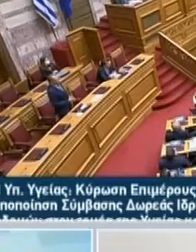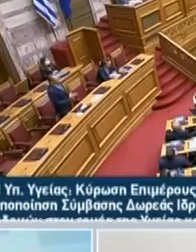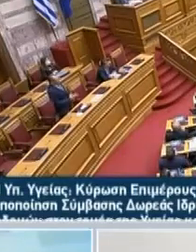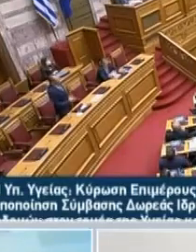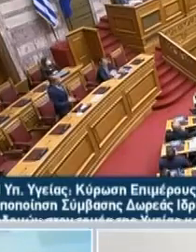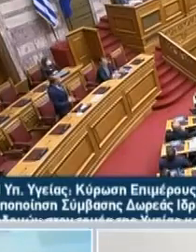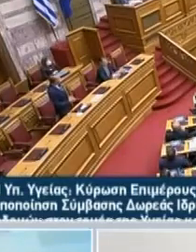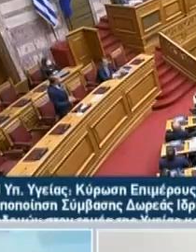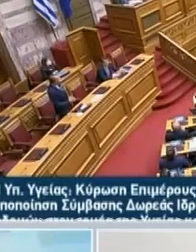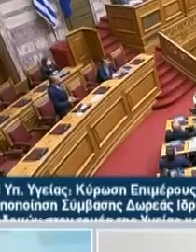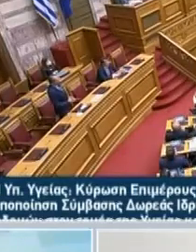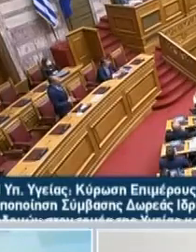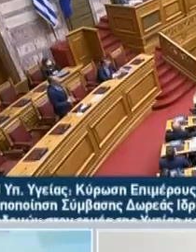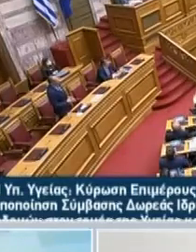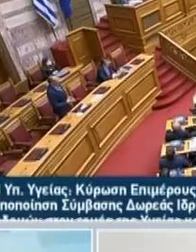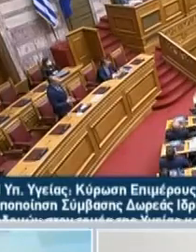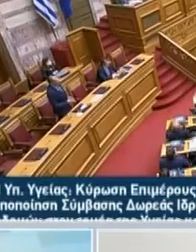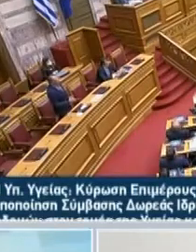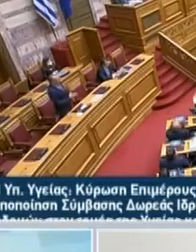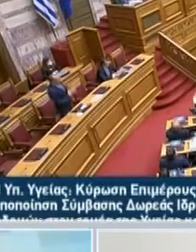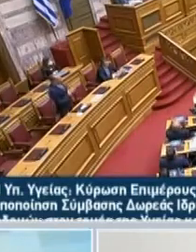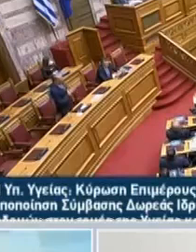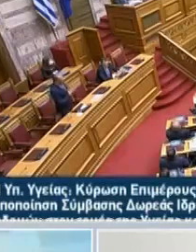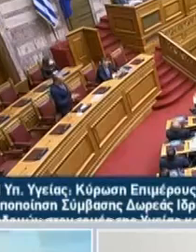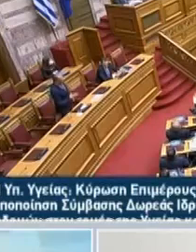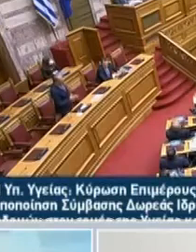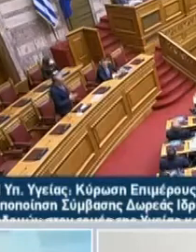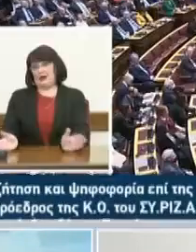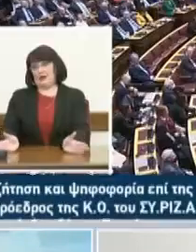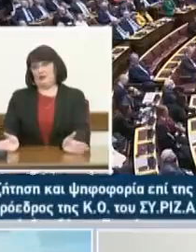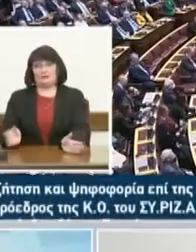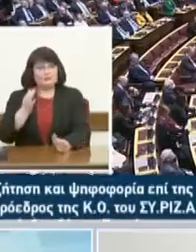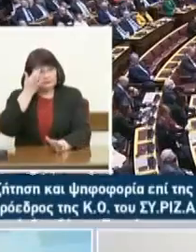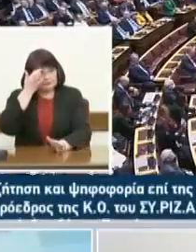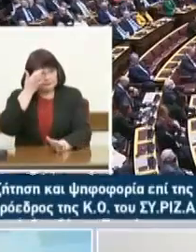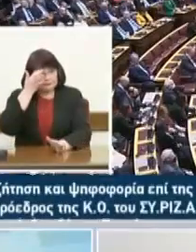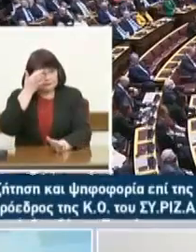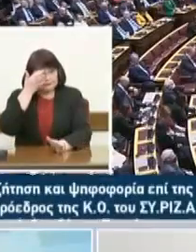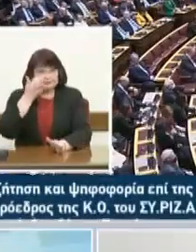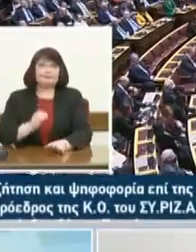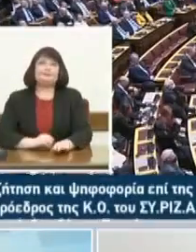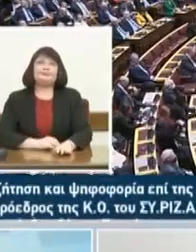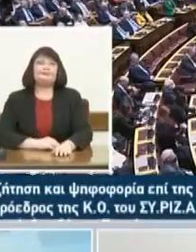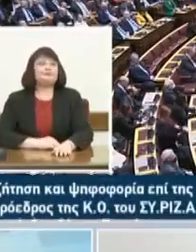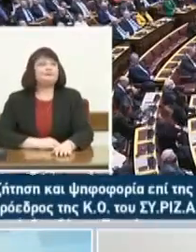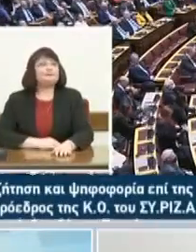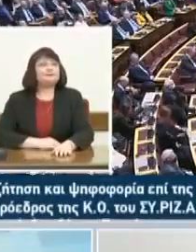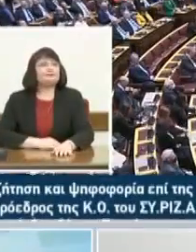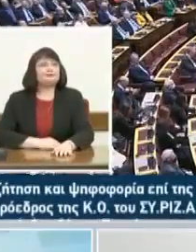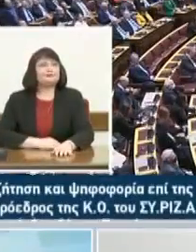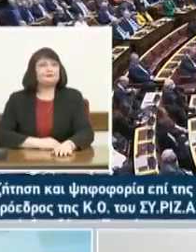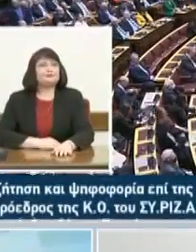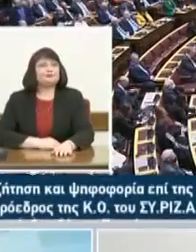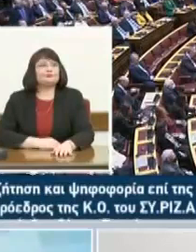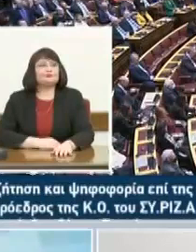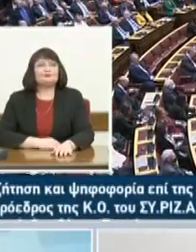αυτά κινούν πάντα με πρωτοβουλία της δικαιοσύνης, ποινικές, ενδεχόμενες ποινικές ευθύνες πολιτικών, προφανώς και δεν μπορεί κανείς να αρνηθεί κάτι τέτοιο γιατί να γίνει,